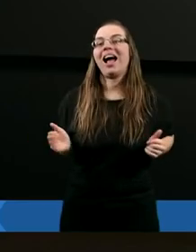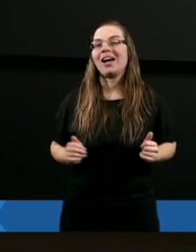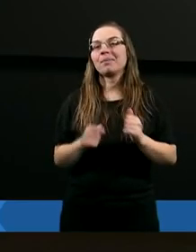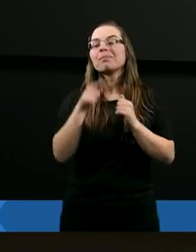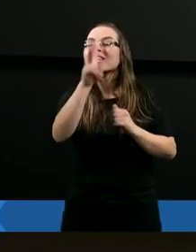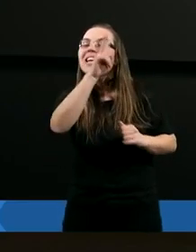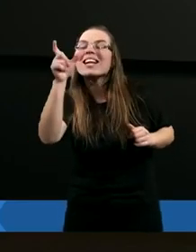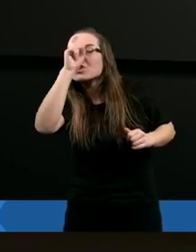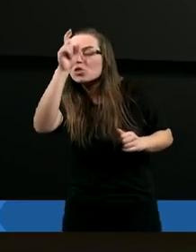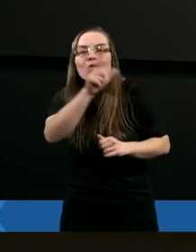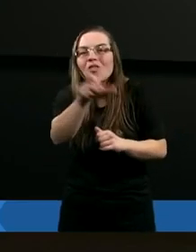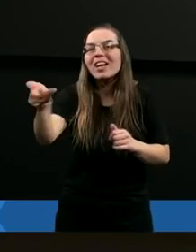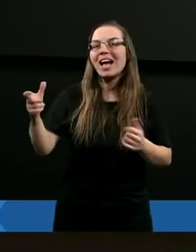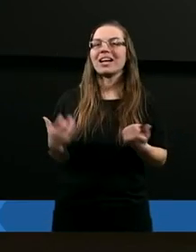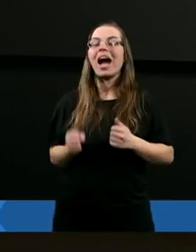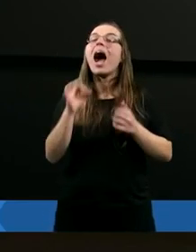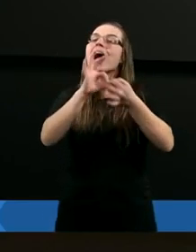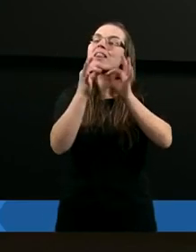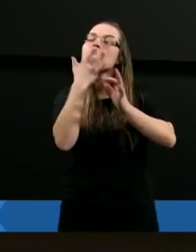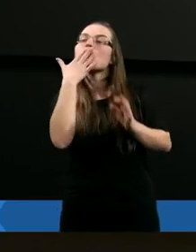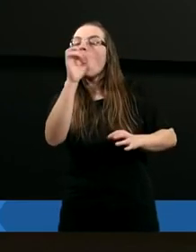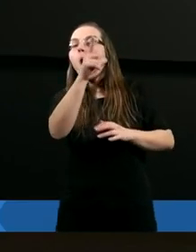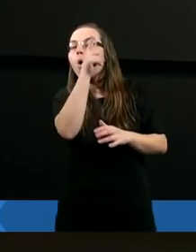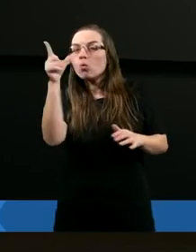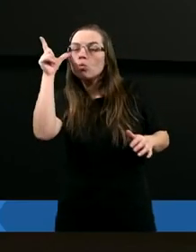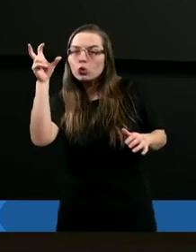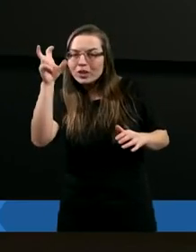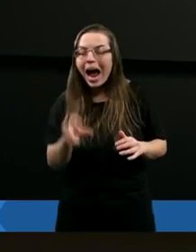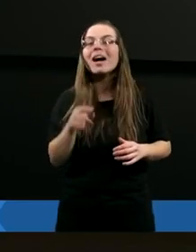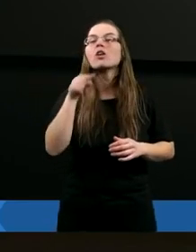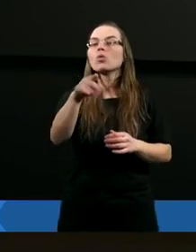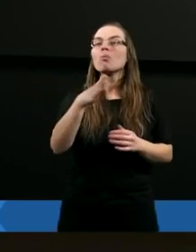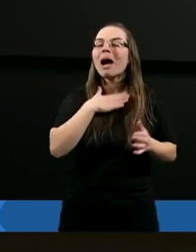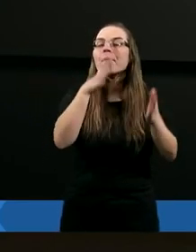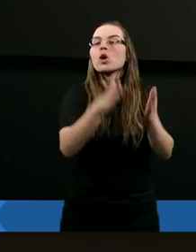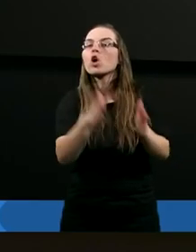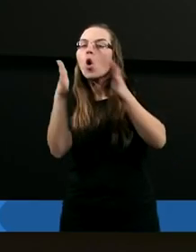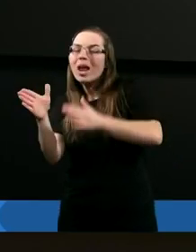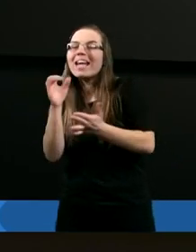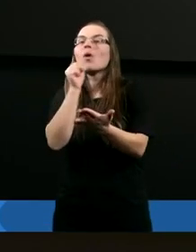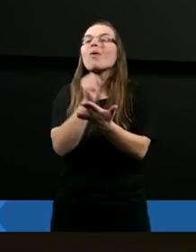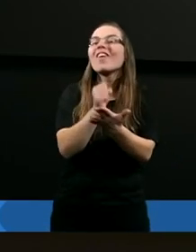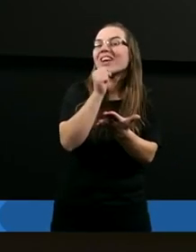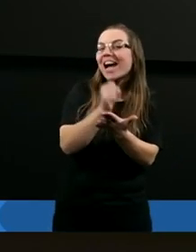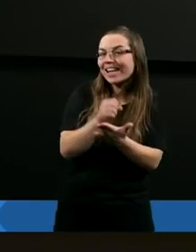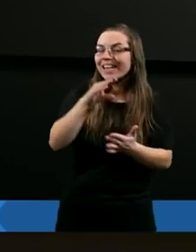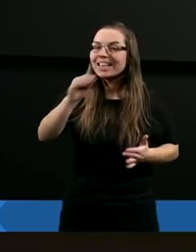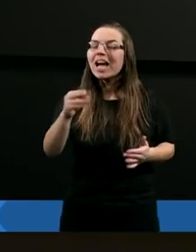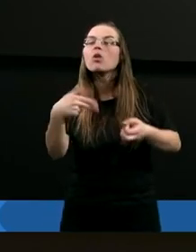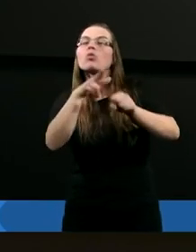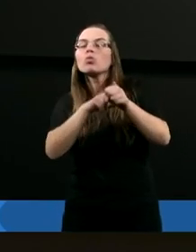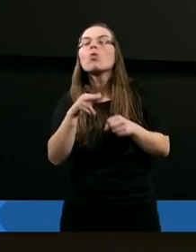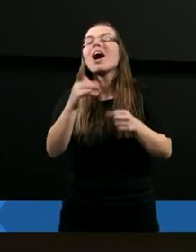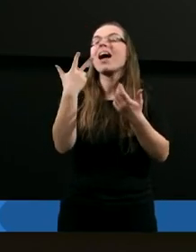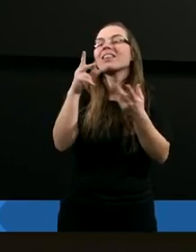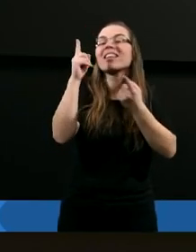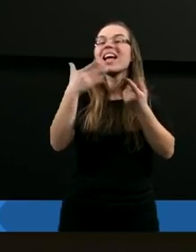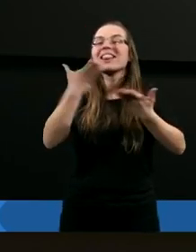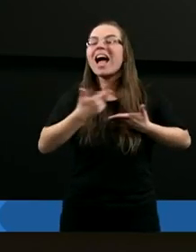człowieka. Ale gdy mówimy o ludziach, no to mam kolejną kwestię, która nie daje mi troszkę